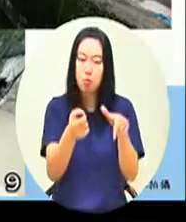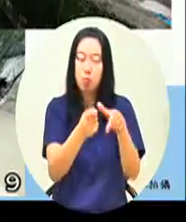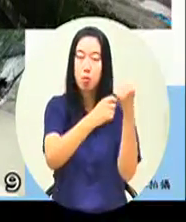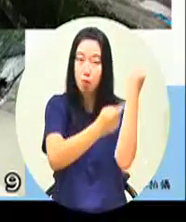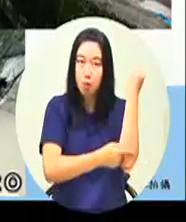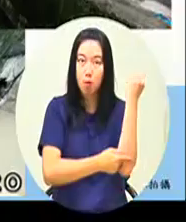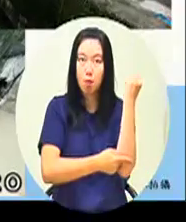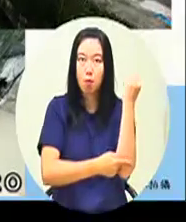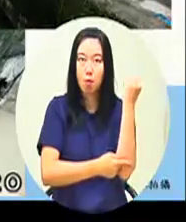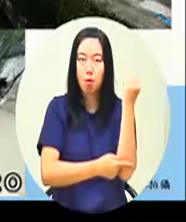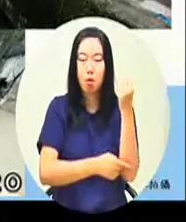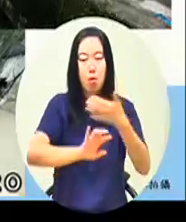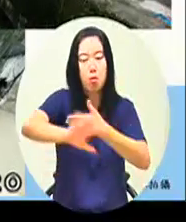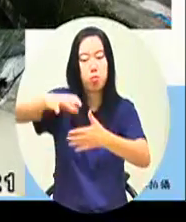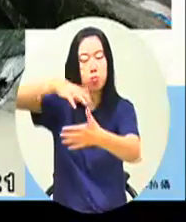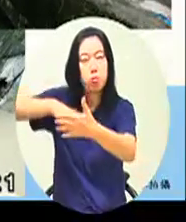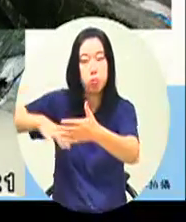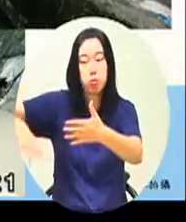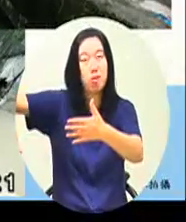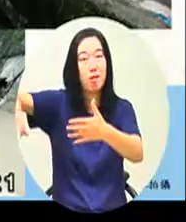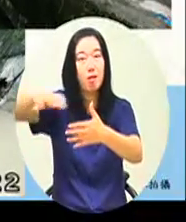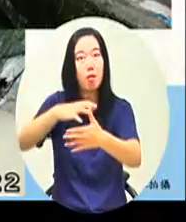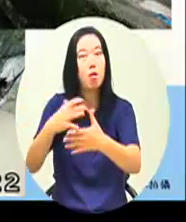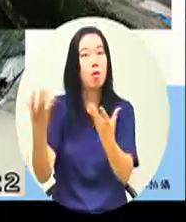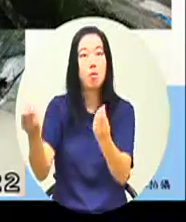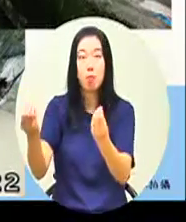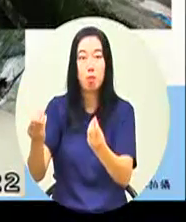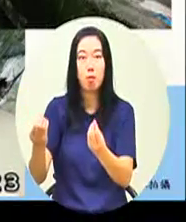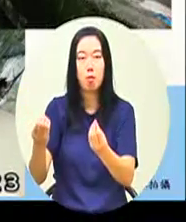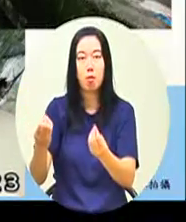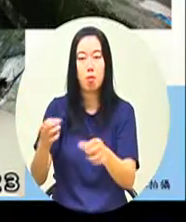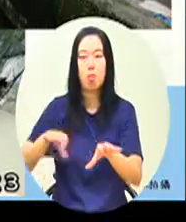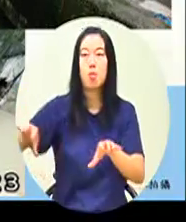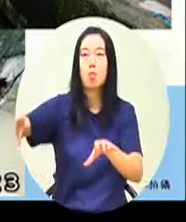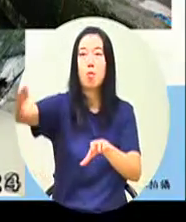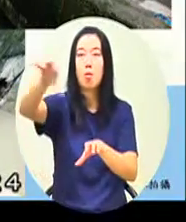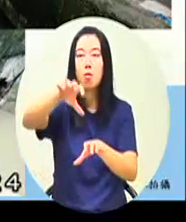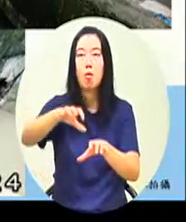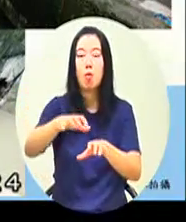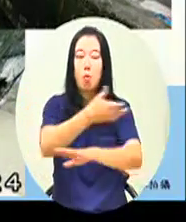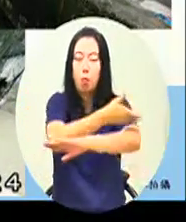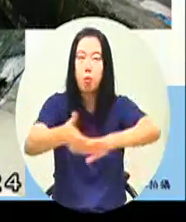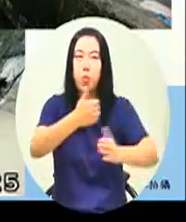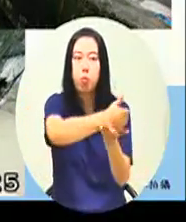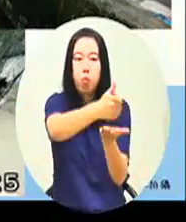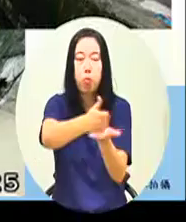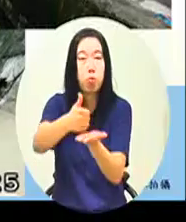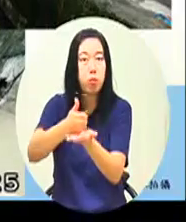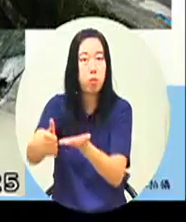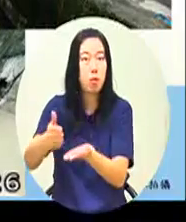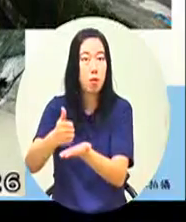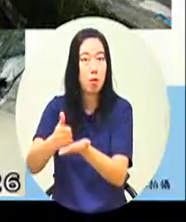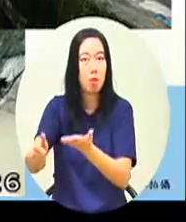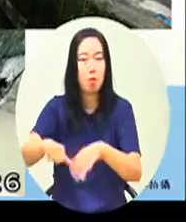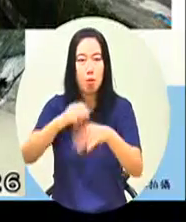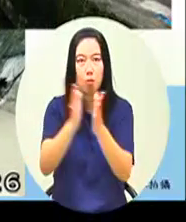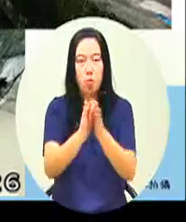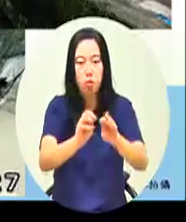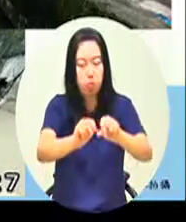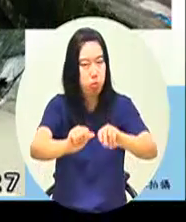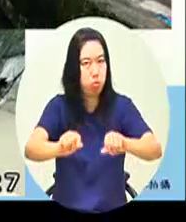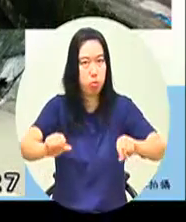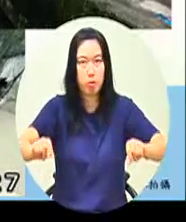他里面都没有，莫怪吼，这起哩吼，全部的排水，它全部的这个。整个泥土吼，